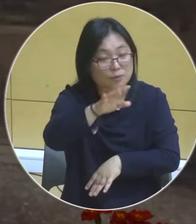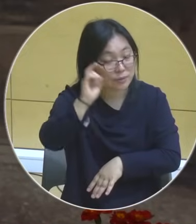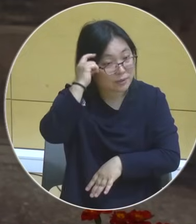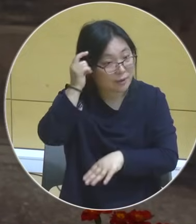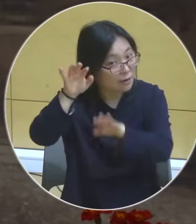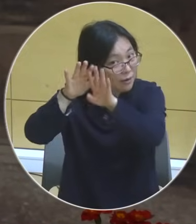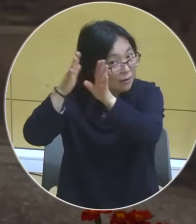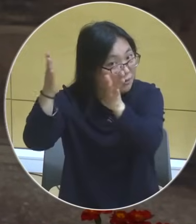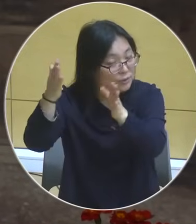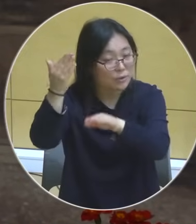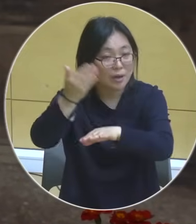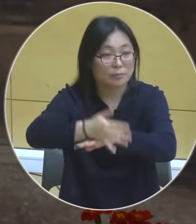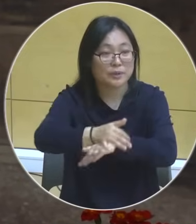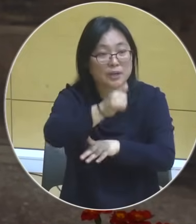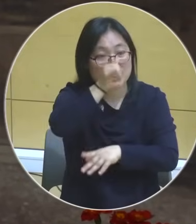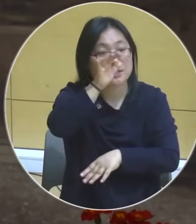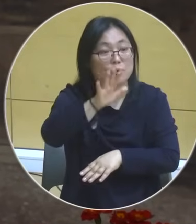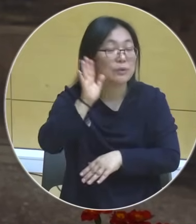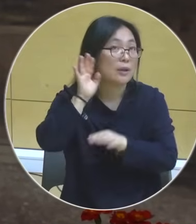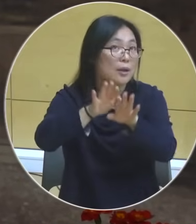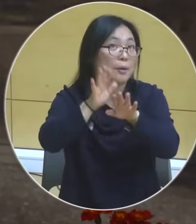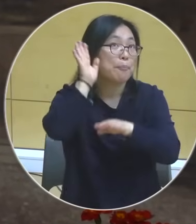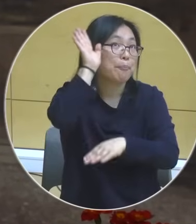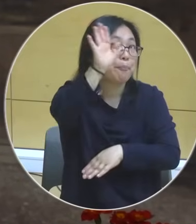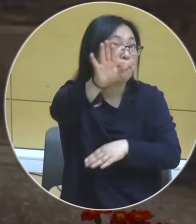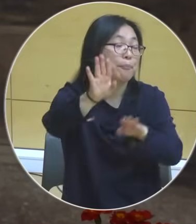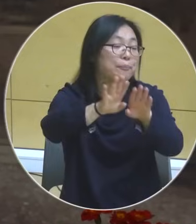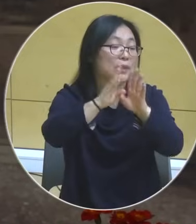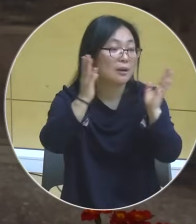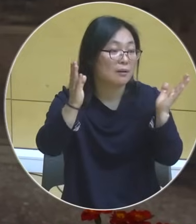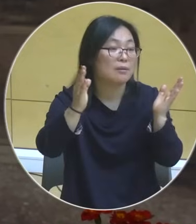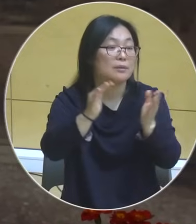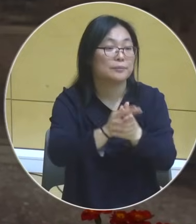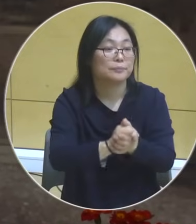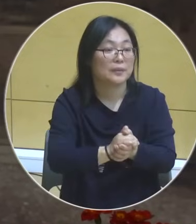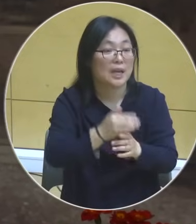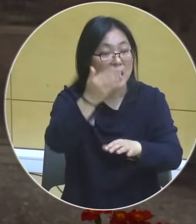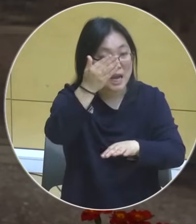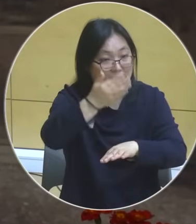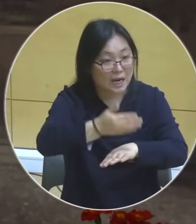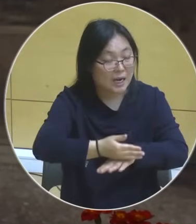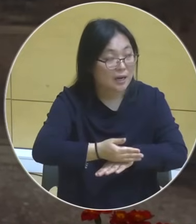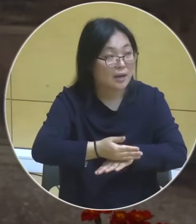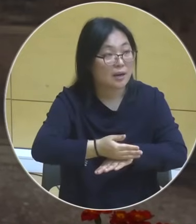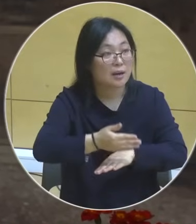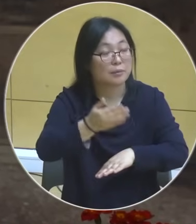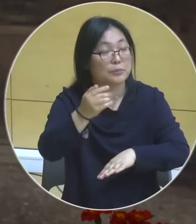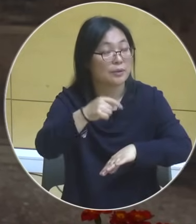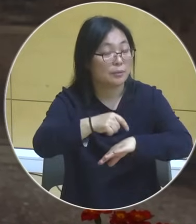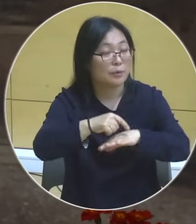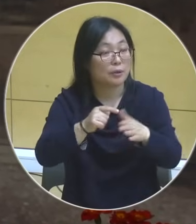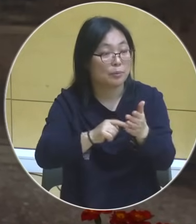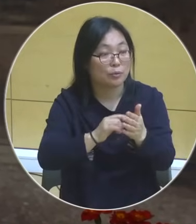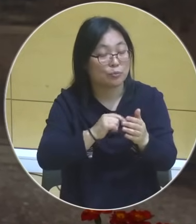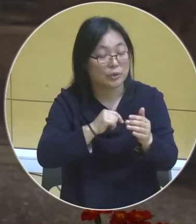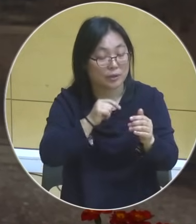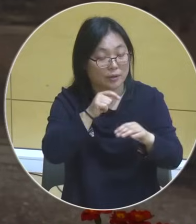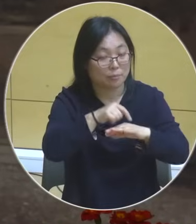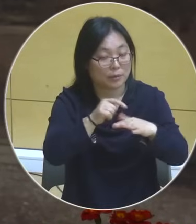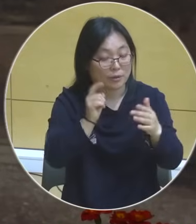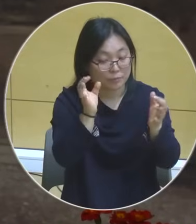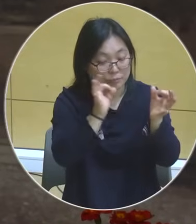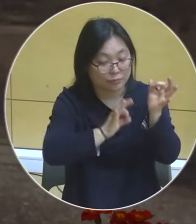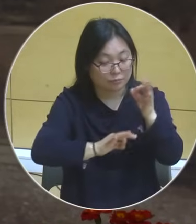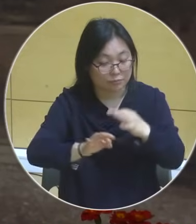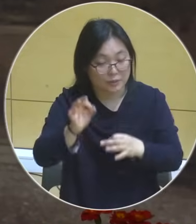생각이 열려지고 감사가 있는 곳에 미래가 열려집니다. 이 감사를, 감사의 마음이 우리 마음속에 찾아옵니다. 그리고 세 번째로